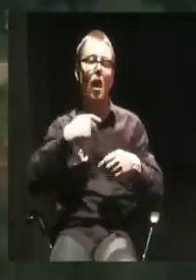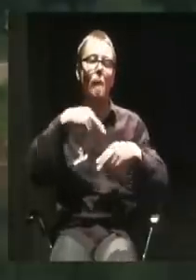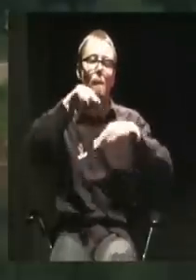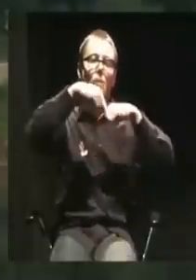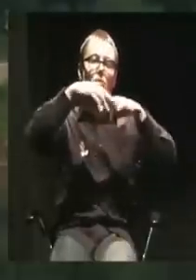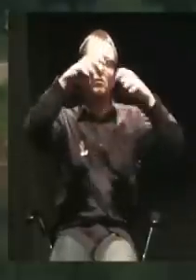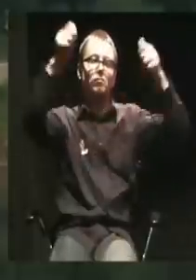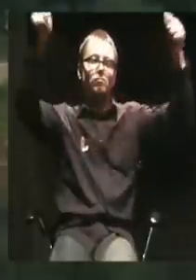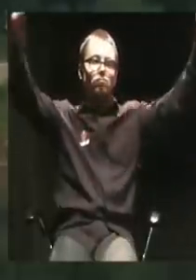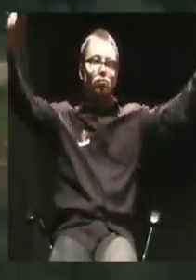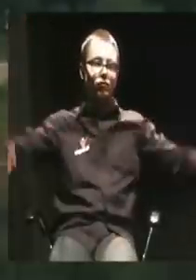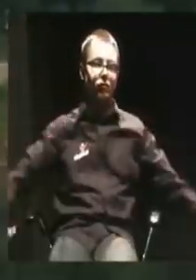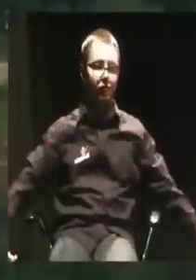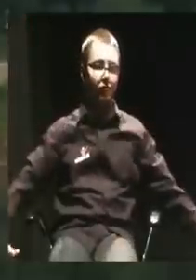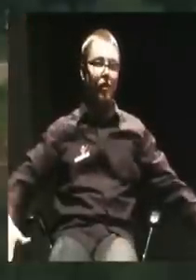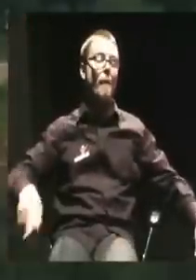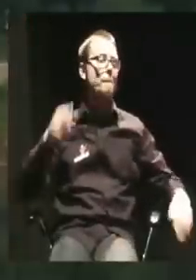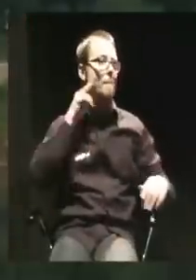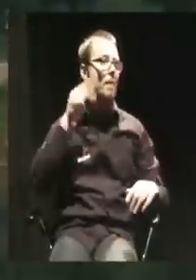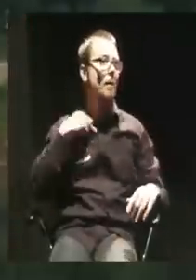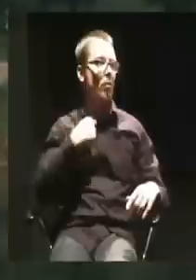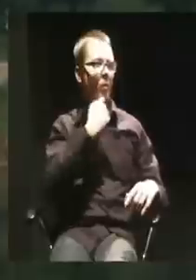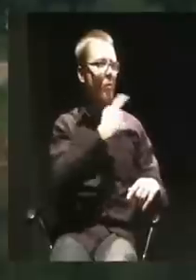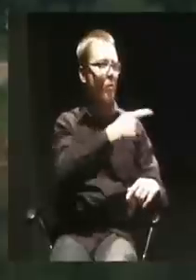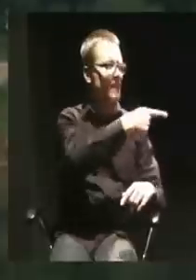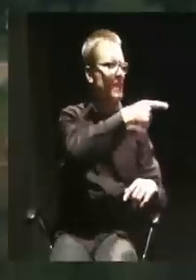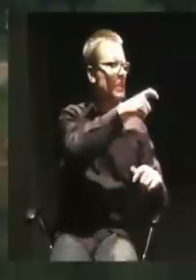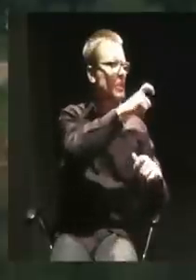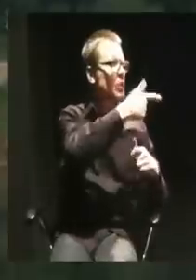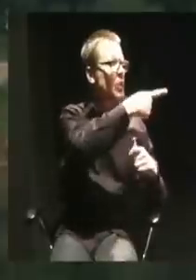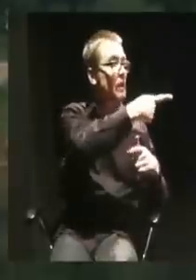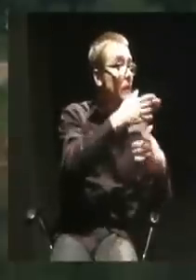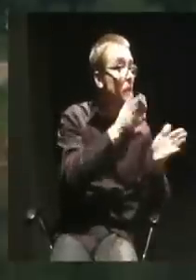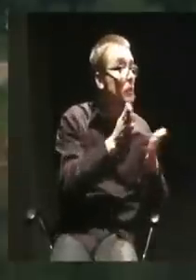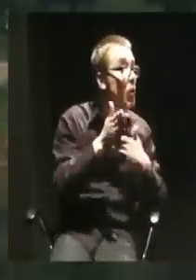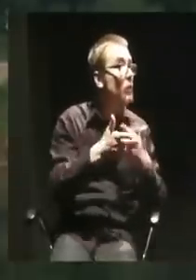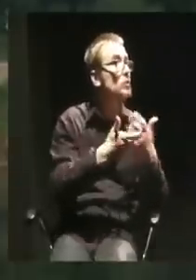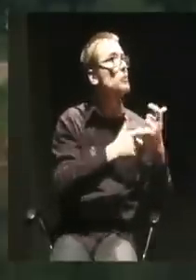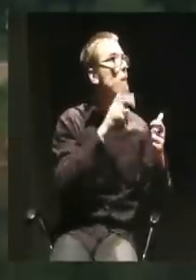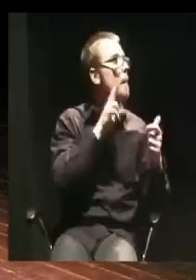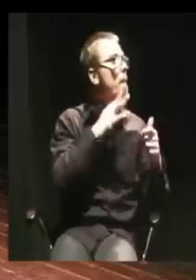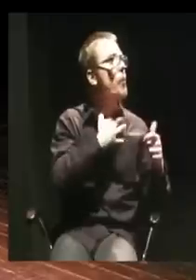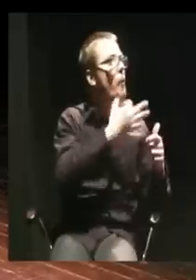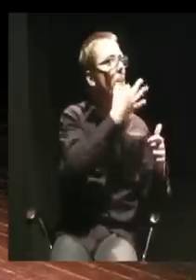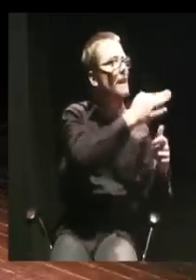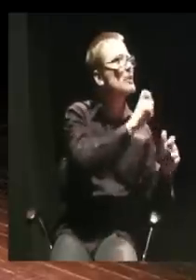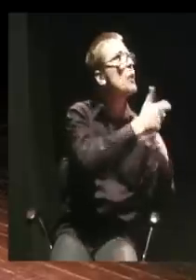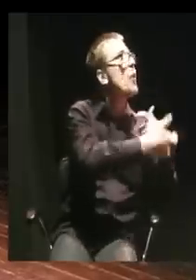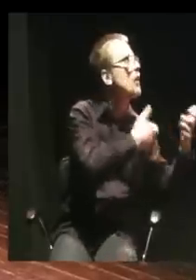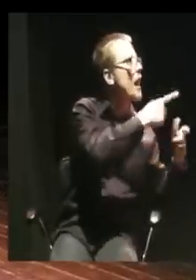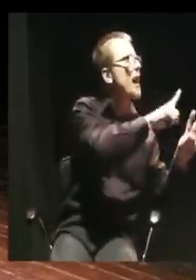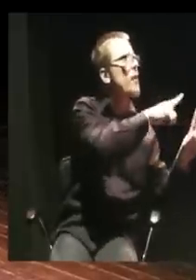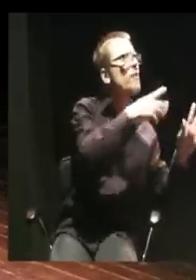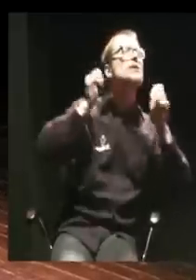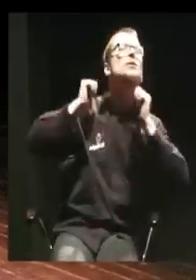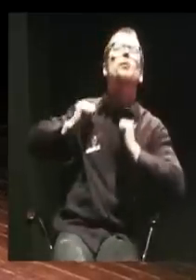Moja mama przez 2 tygodnie mówiła, synu, co ty tam tak przygotowujesz? Ja mówię, mamo, nic takiego,